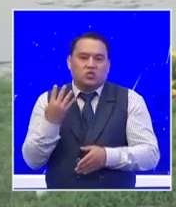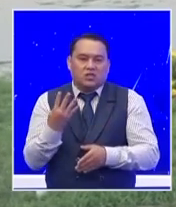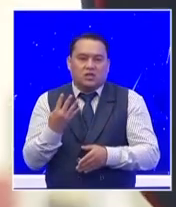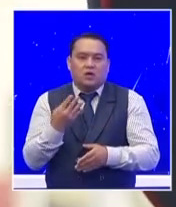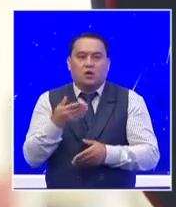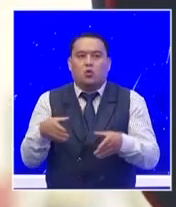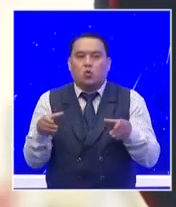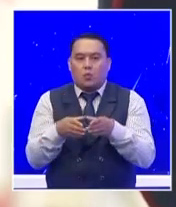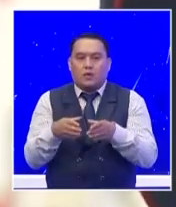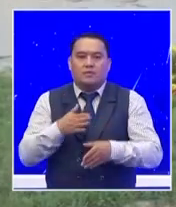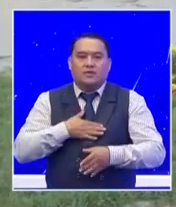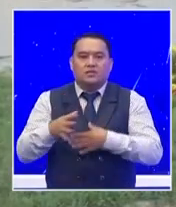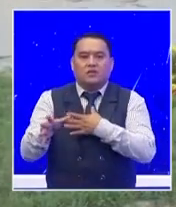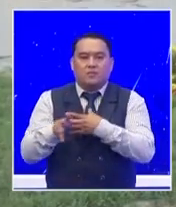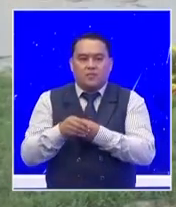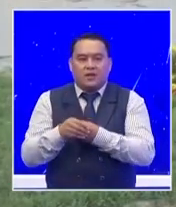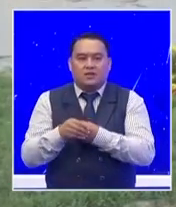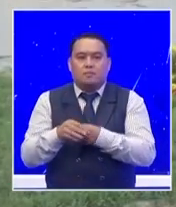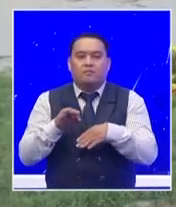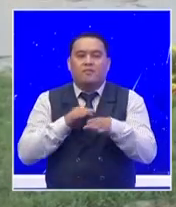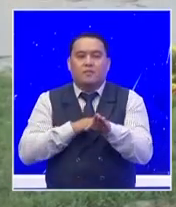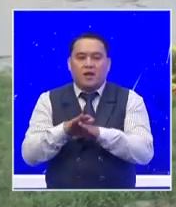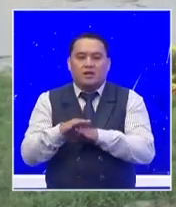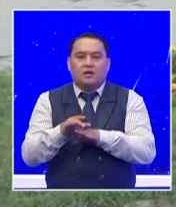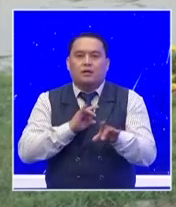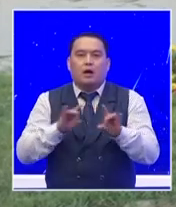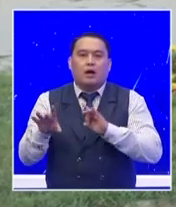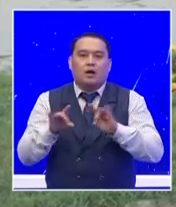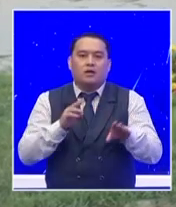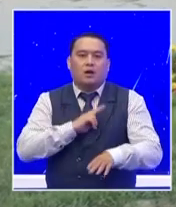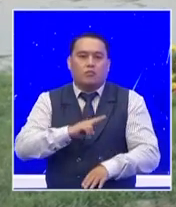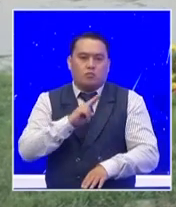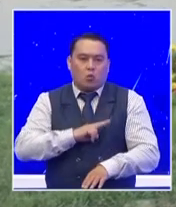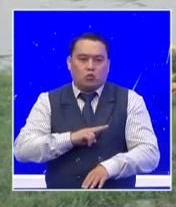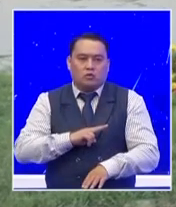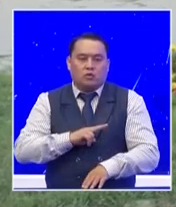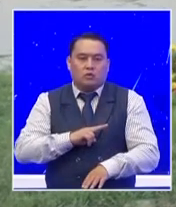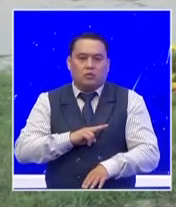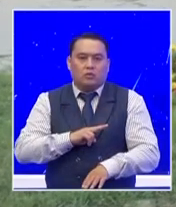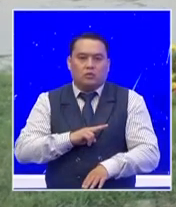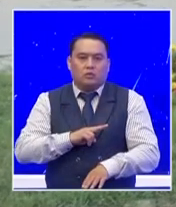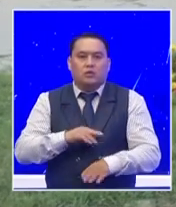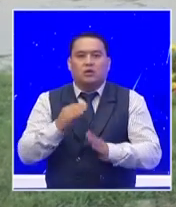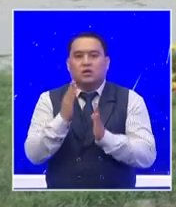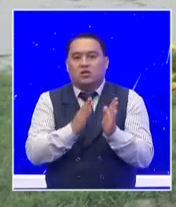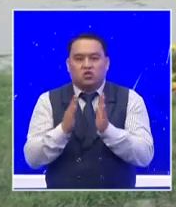пеших групп. Мы совместно с МИО производим все разъяснительные работы по санитарным